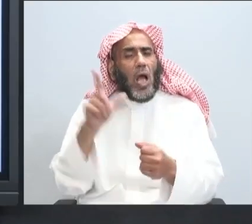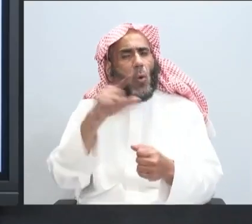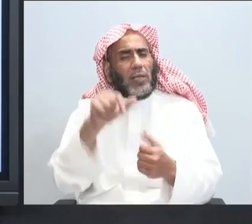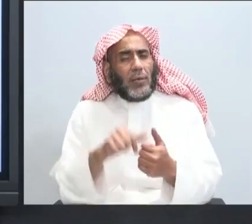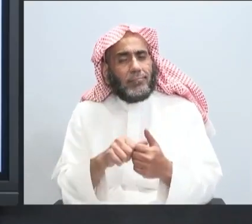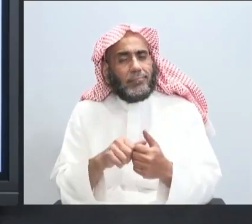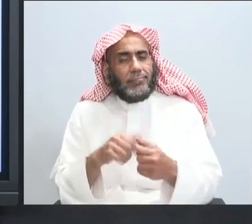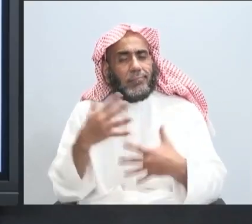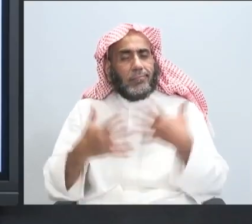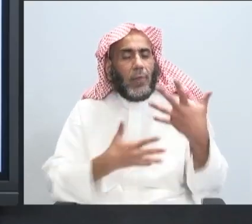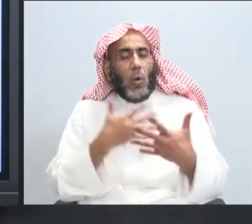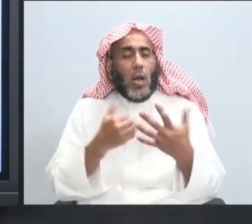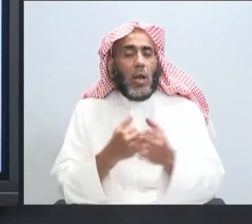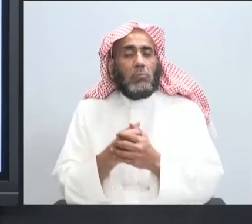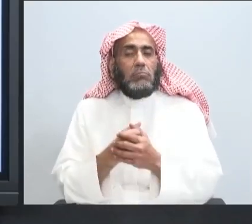خاطئ؟